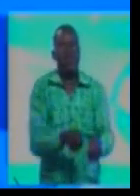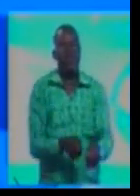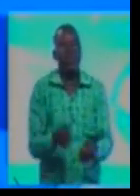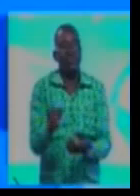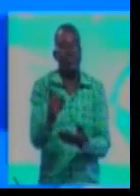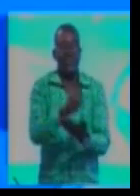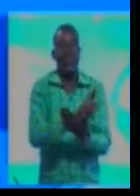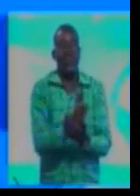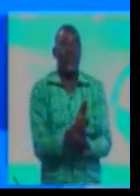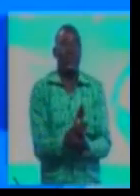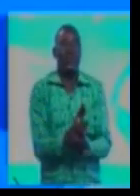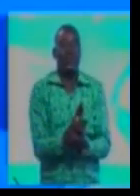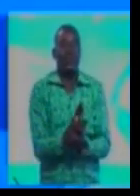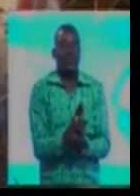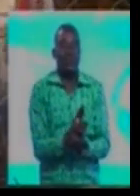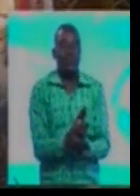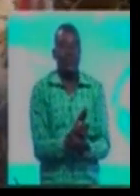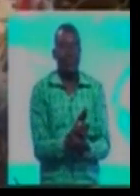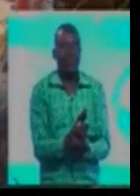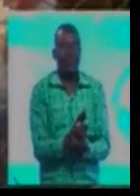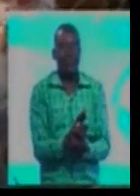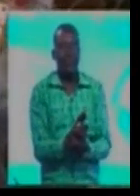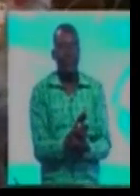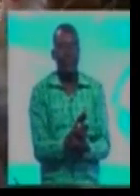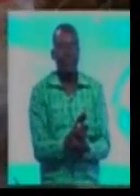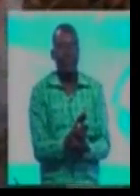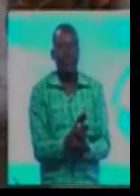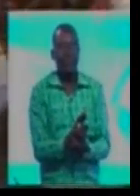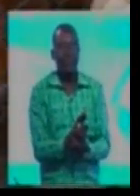Combelem, ici à Kanana.